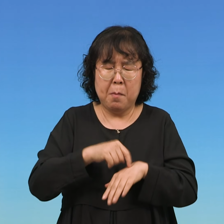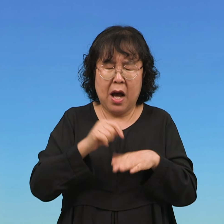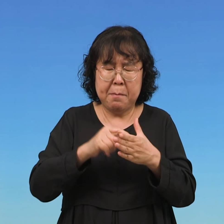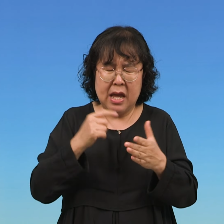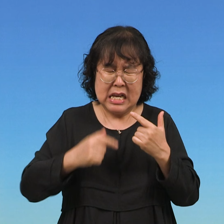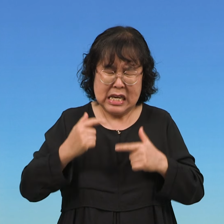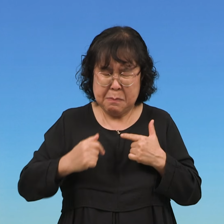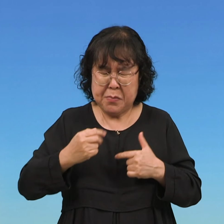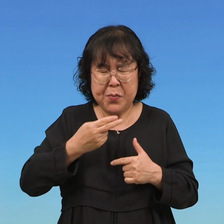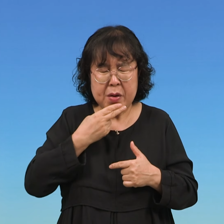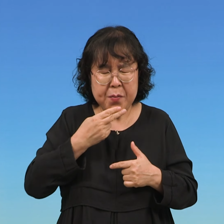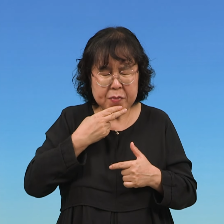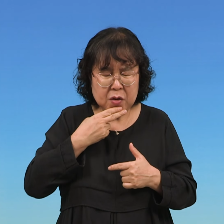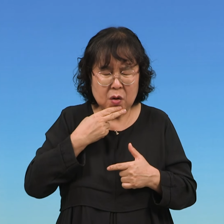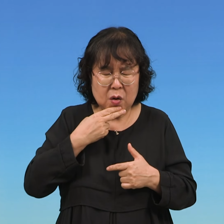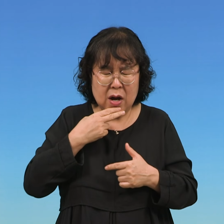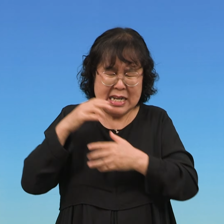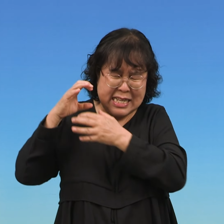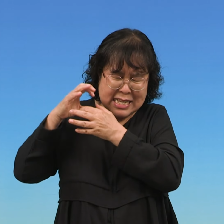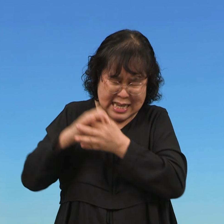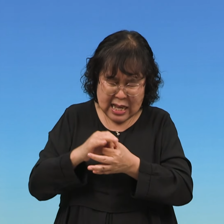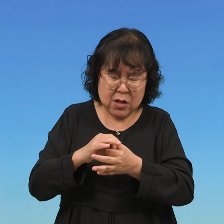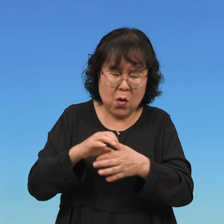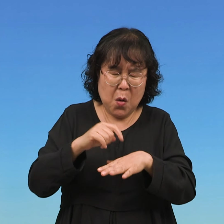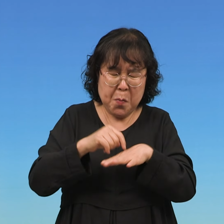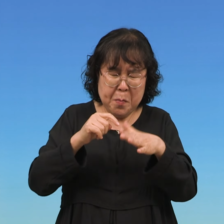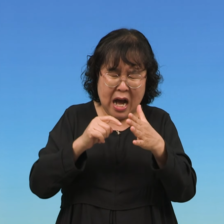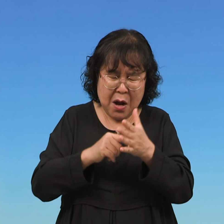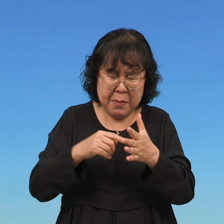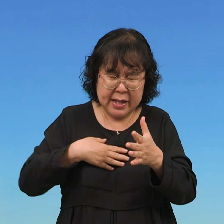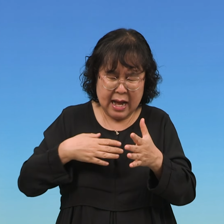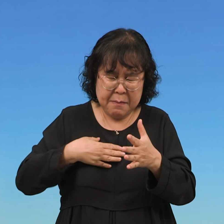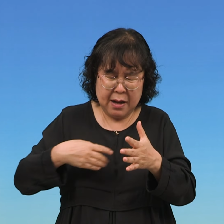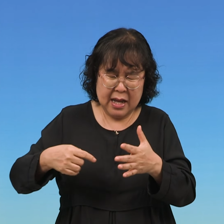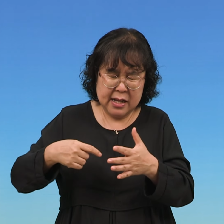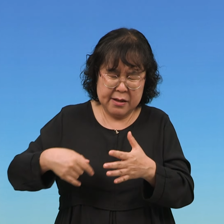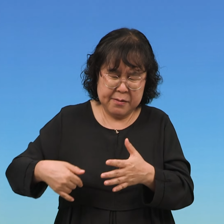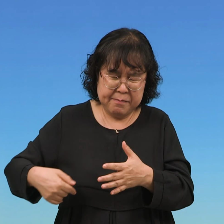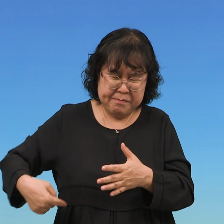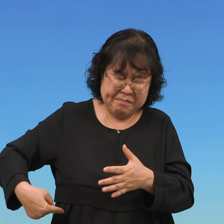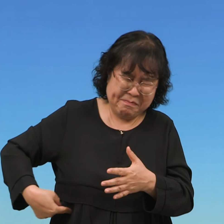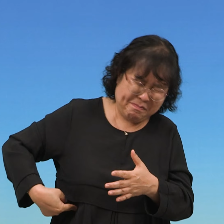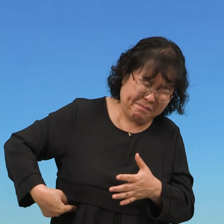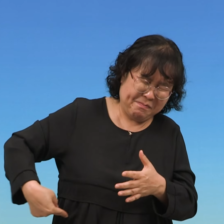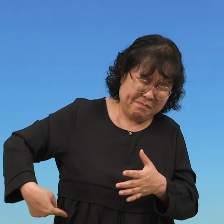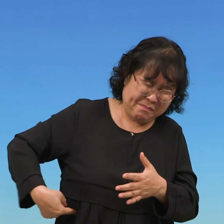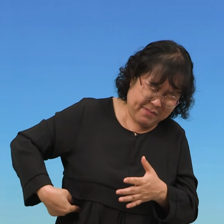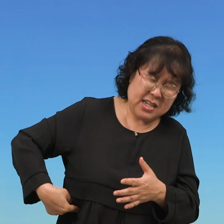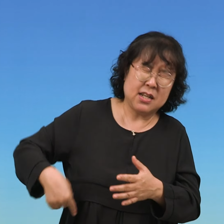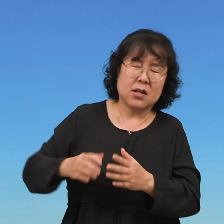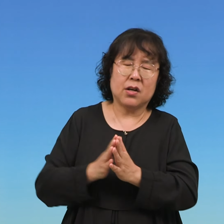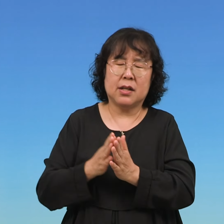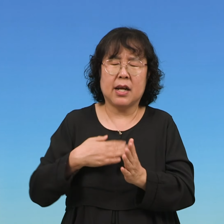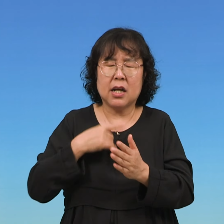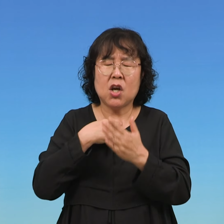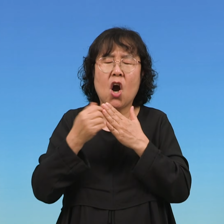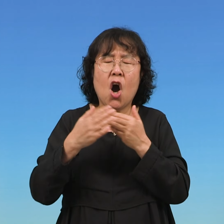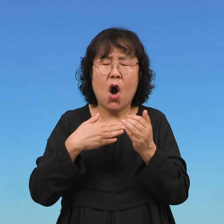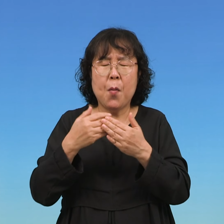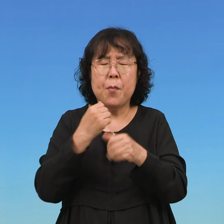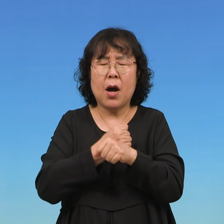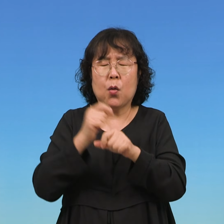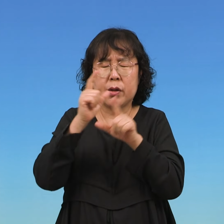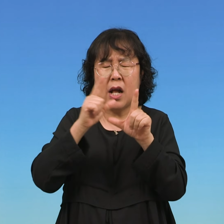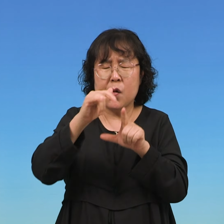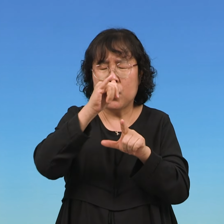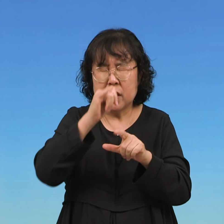살아도 마음이 기쁨이 없고 끊임없이 오히려 그것들이 우리를 찔러대는 것을 현실적으로 우리는 경험하고 살아가고 있습니다